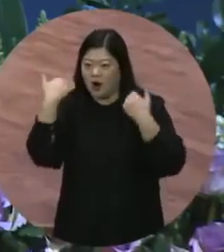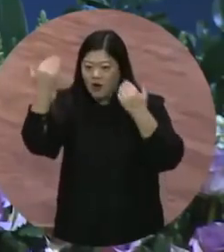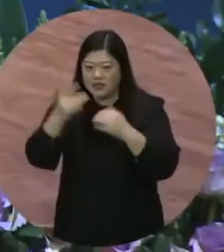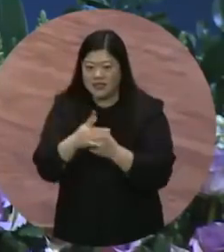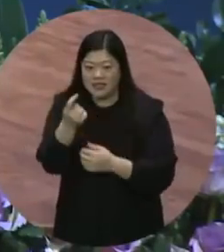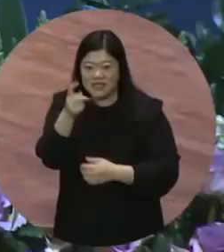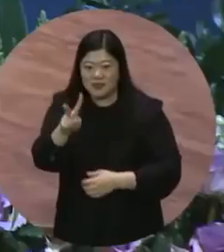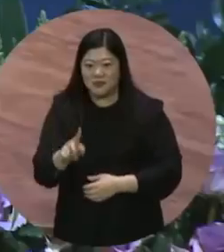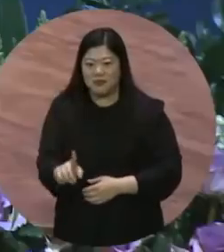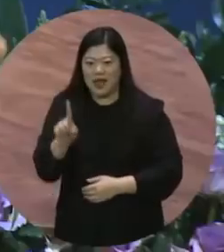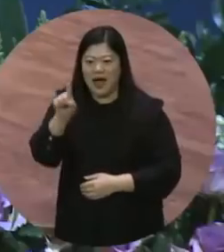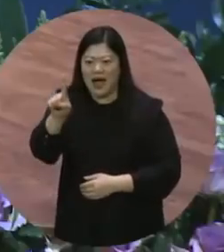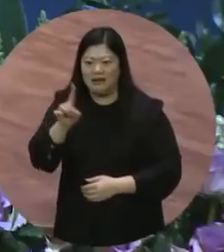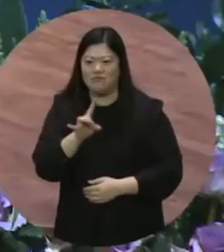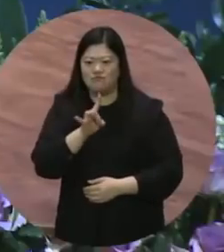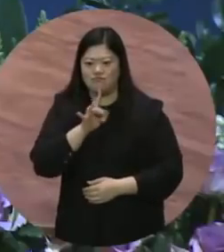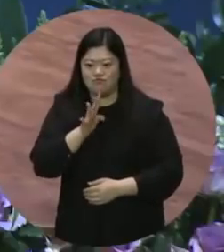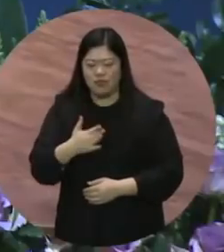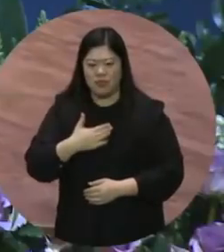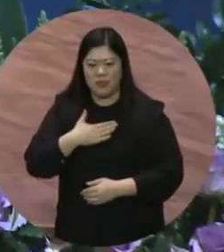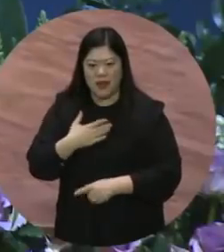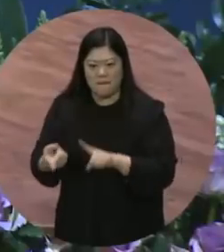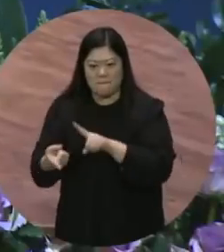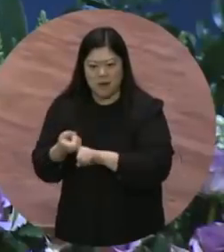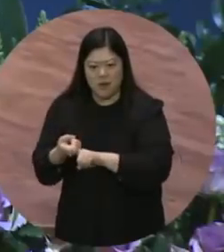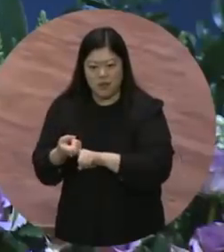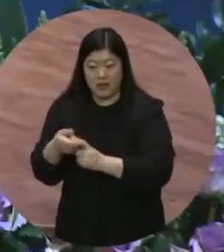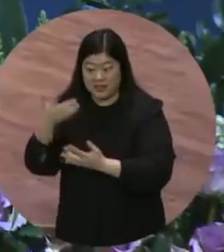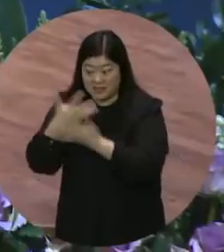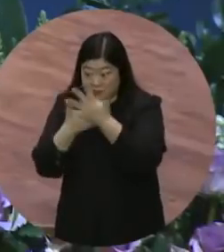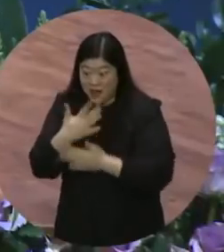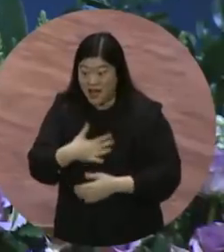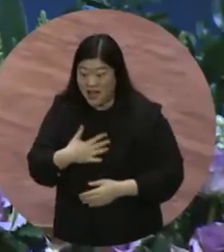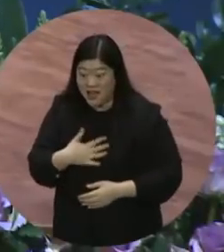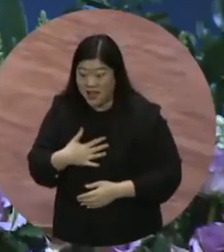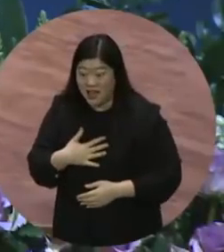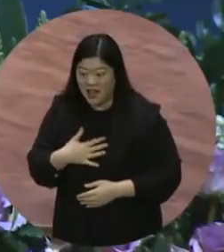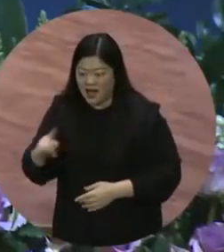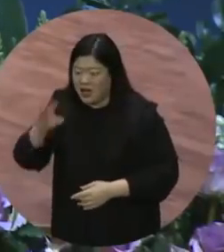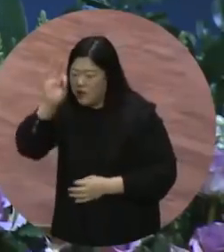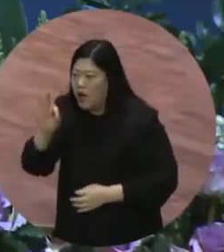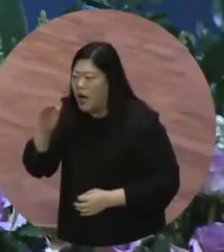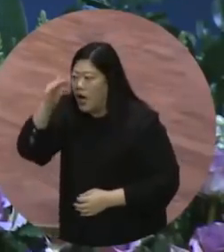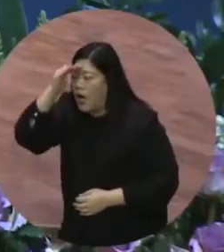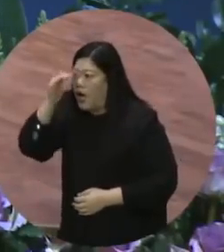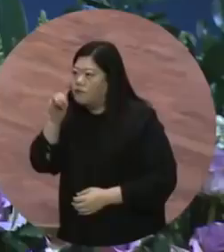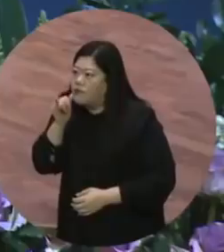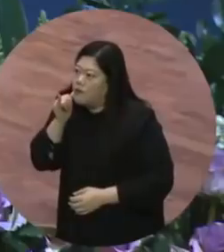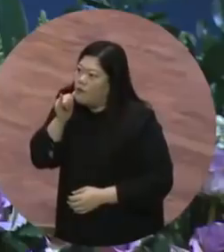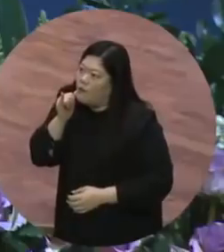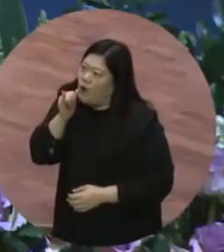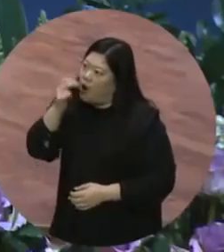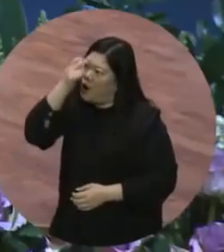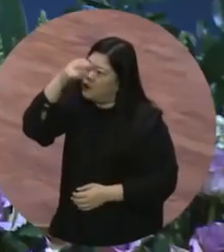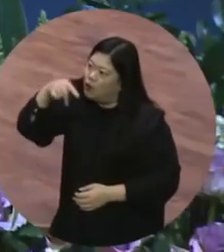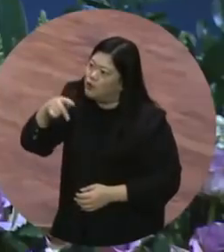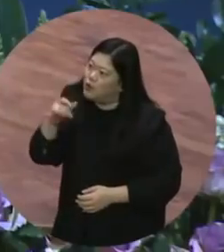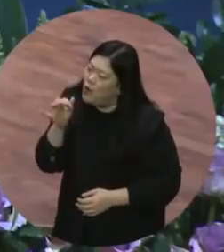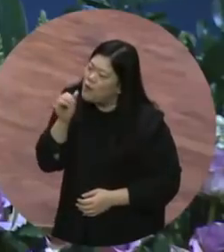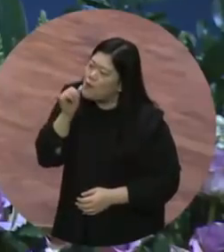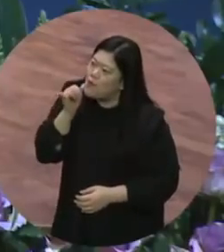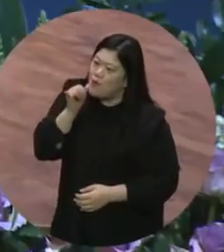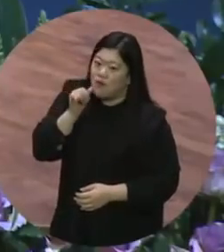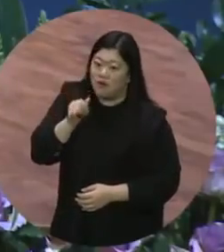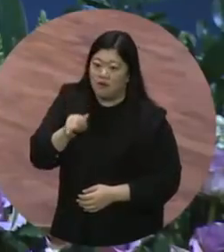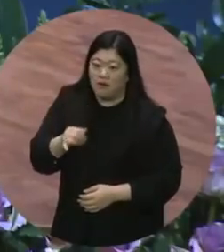애들은 고등래퍼 보고, 여러분 어떻게 합니까? 가요 무대 아니면 하나뿐인 내 편 보거든. 근데 한 시간을 봐도 지루하지